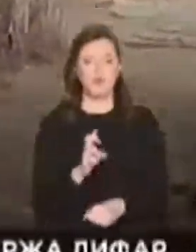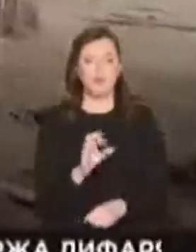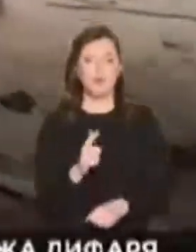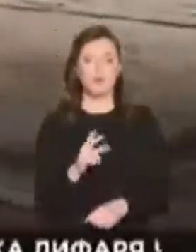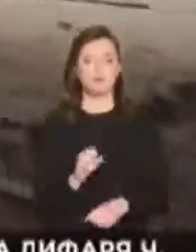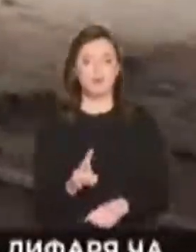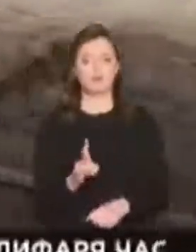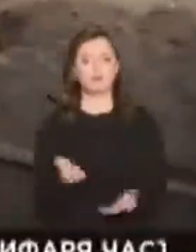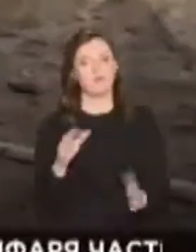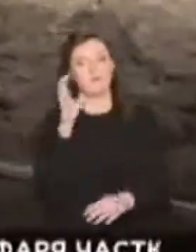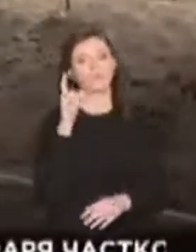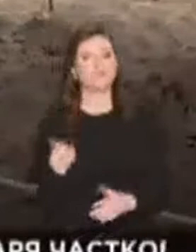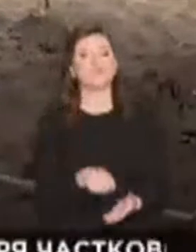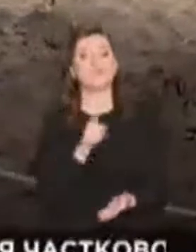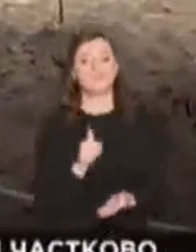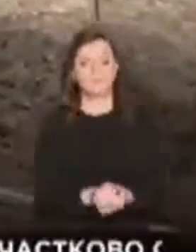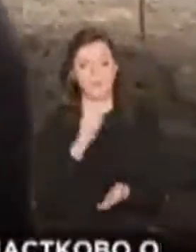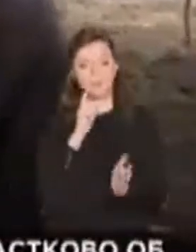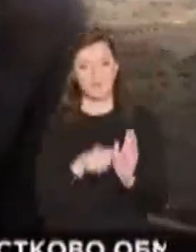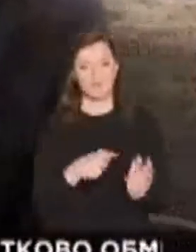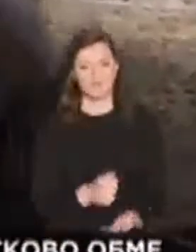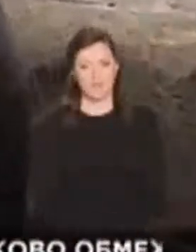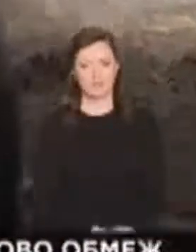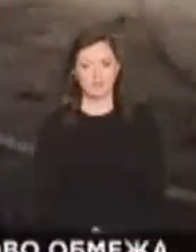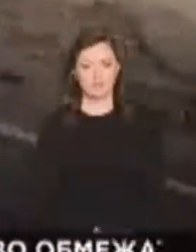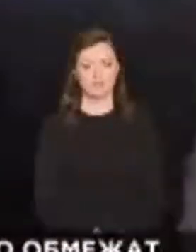Давайте послухаємо, що йому вдалося